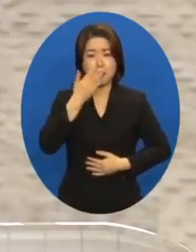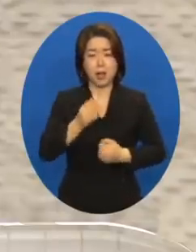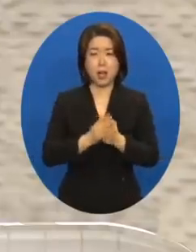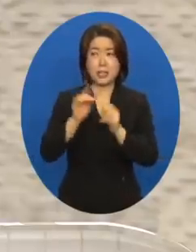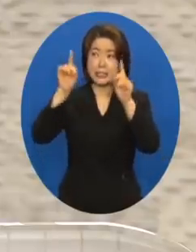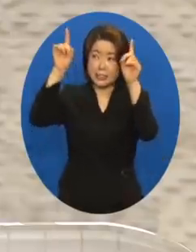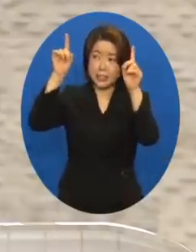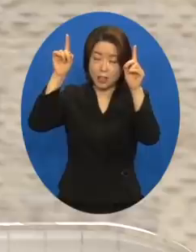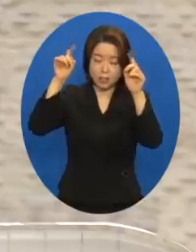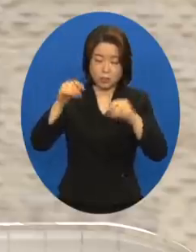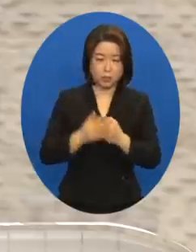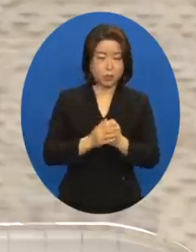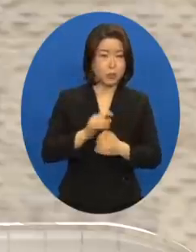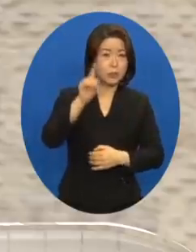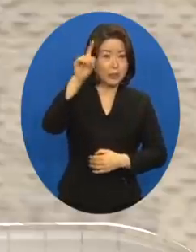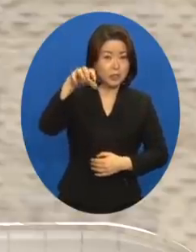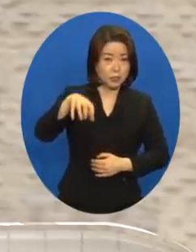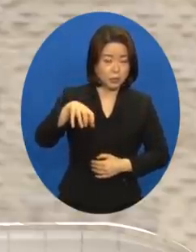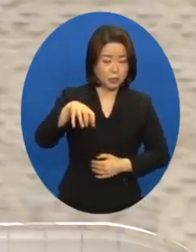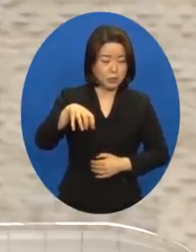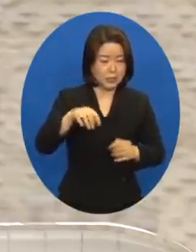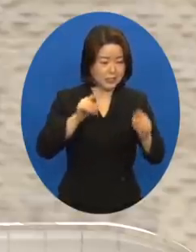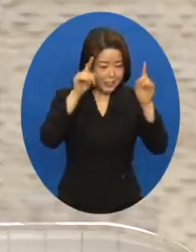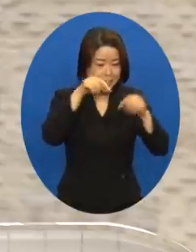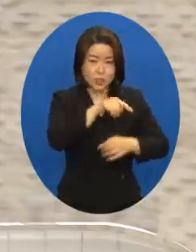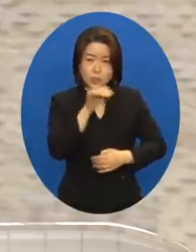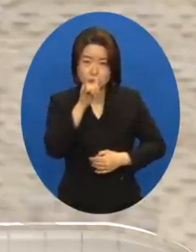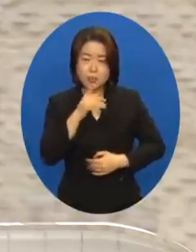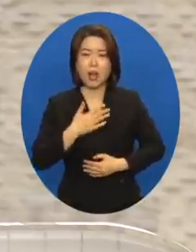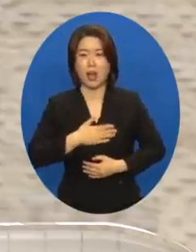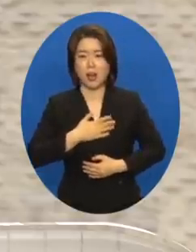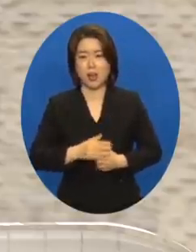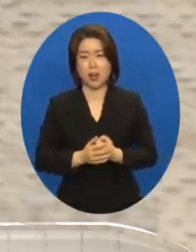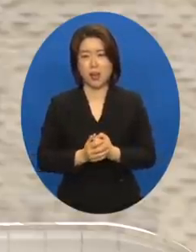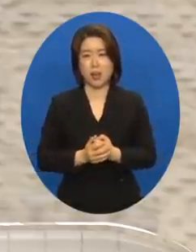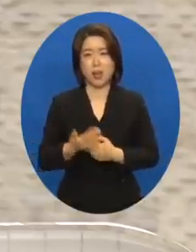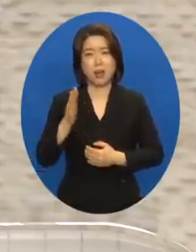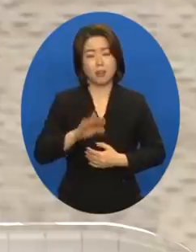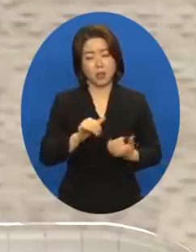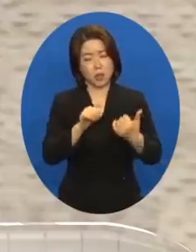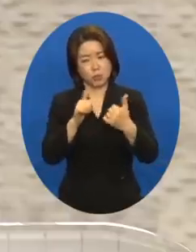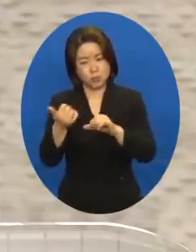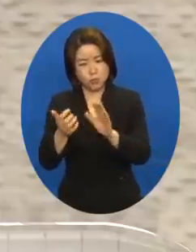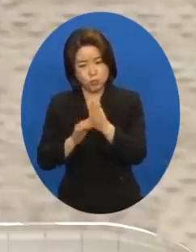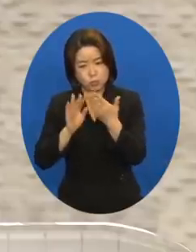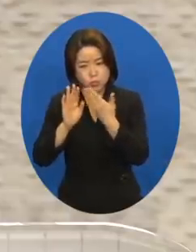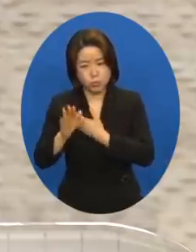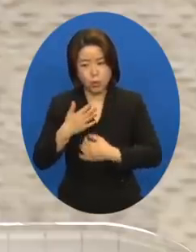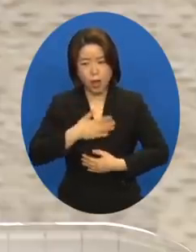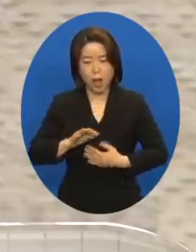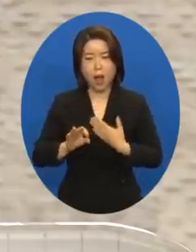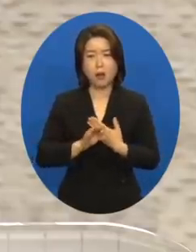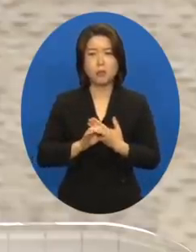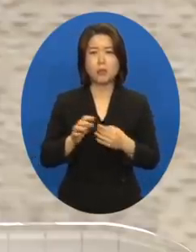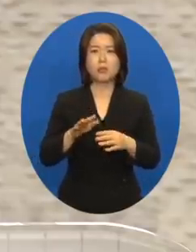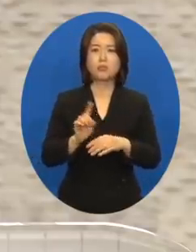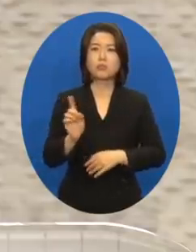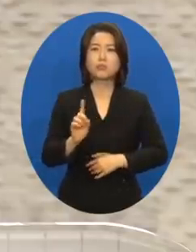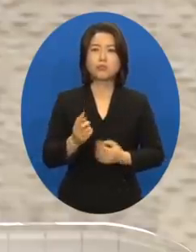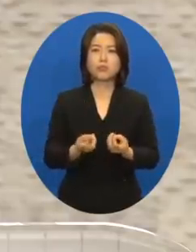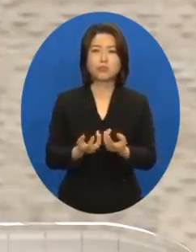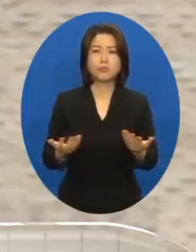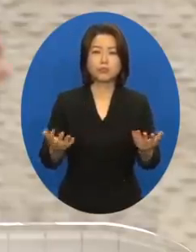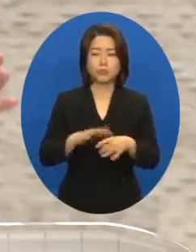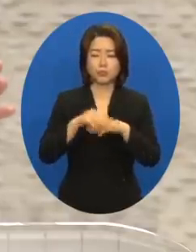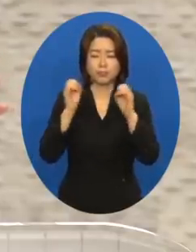있구나 문제는 죽고 난 다음에 알면 무슨 소용이 있느냐는 겁니다